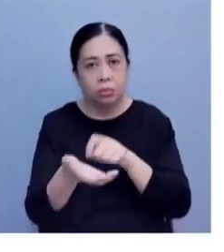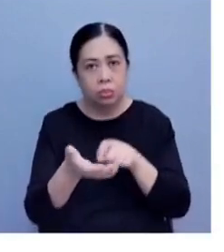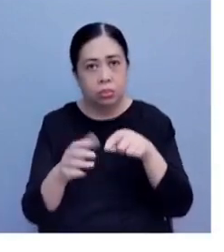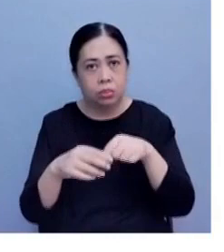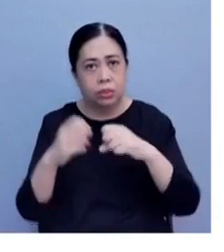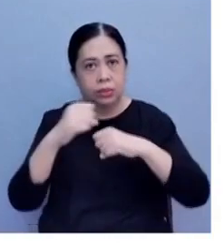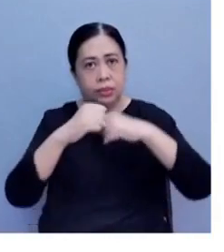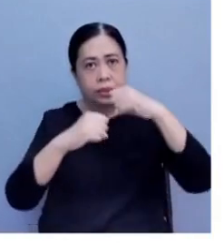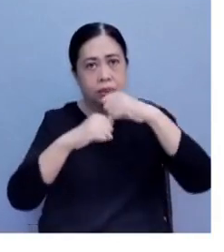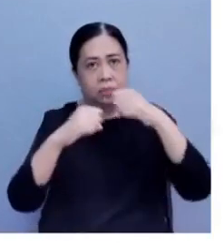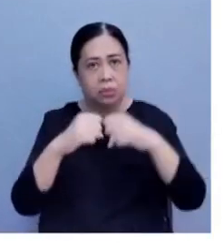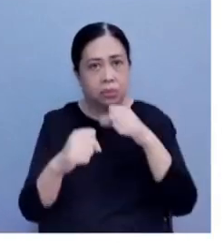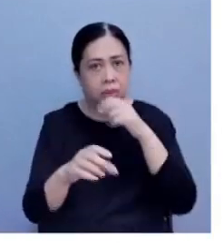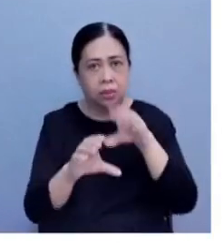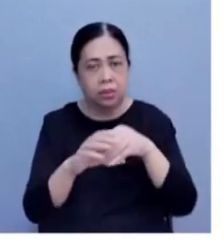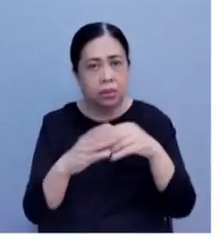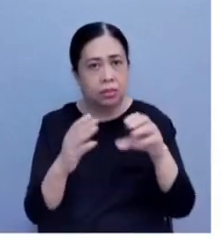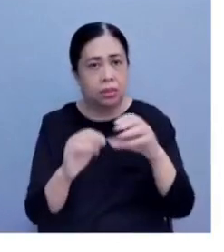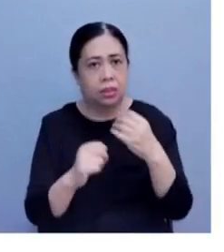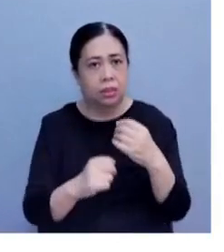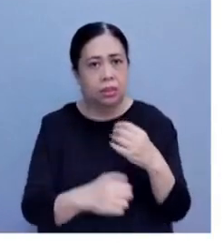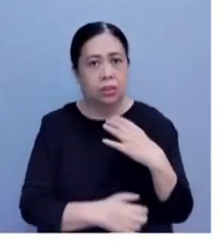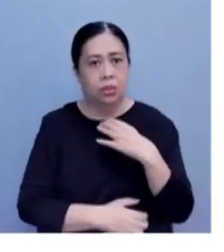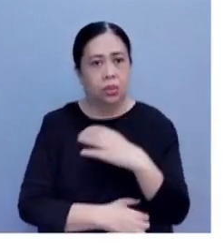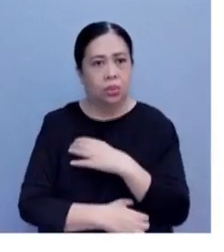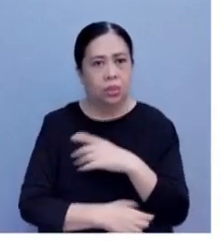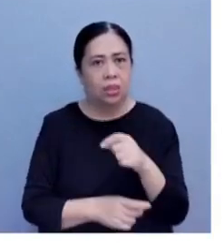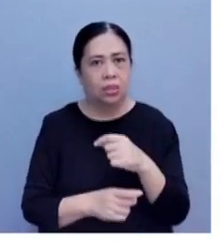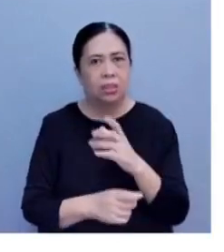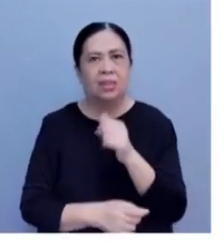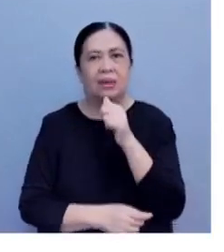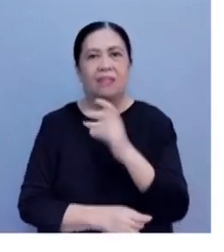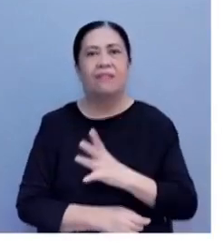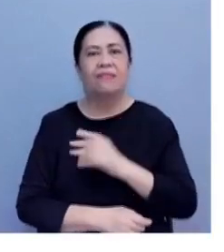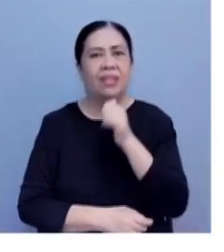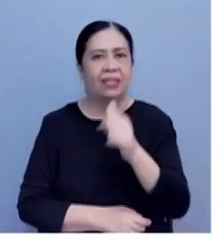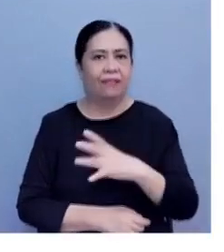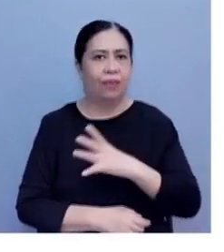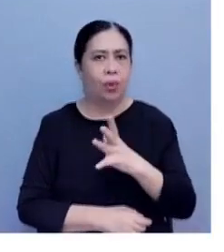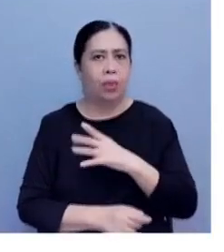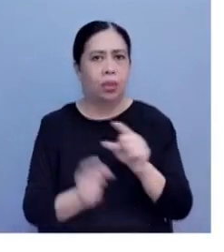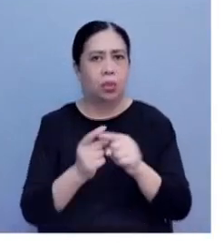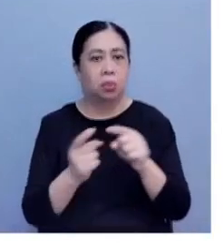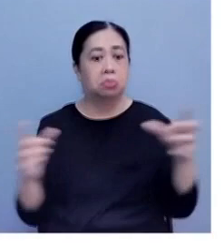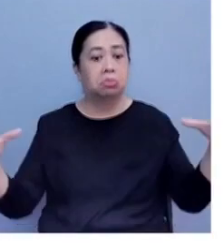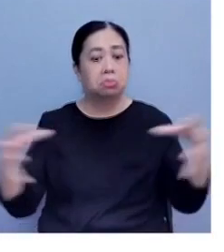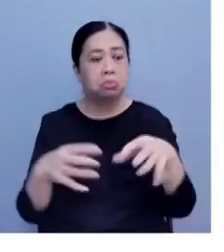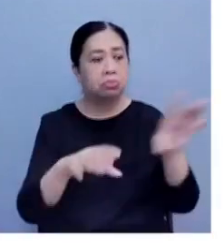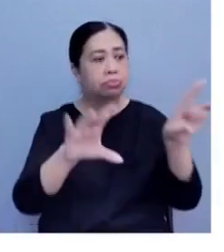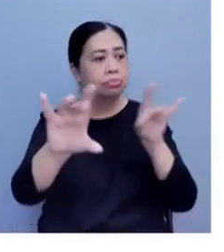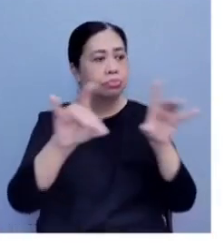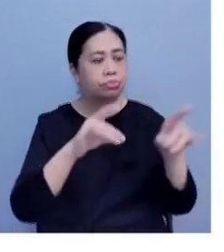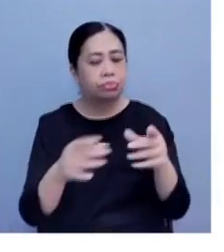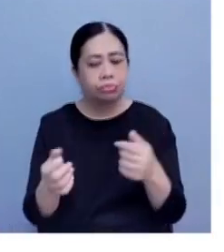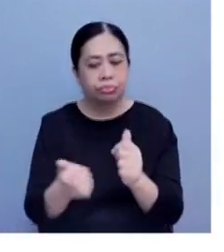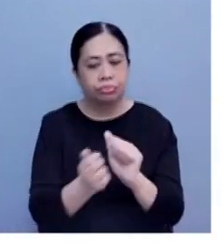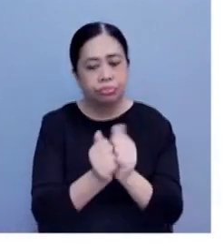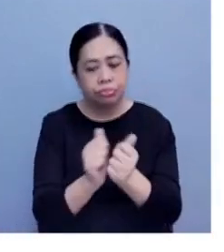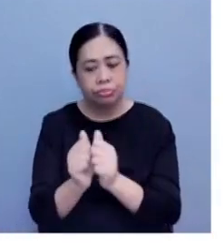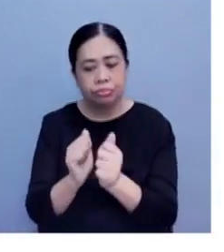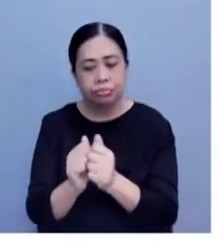structures sa House of Representatives, hindi sabihin parang informal group lang siya, mag-gather lang siya ng mga amendments, tapos